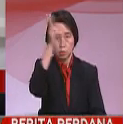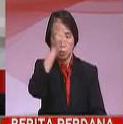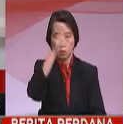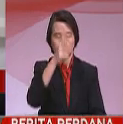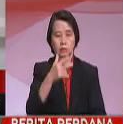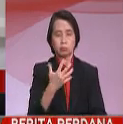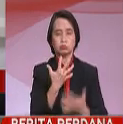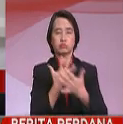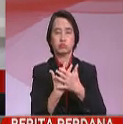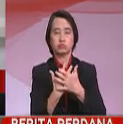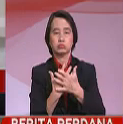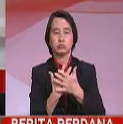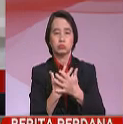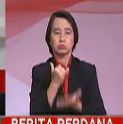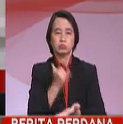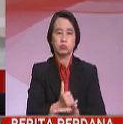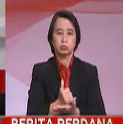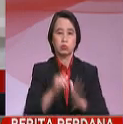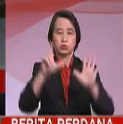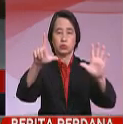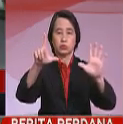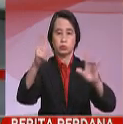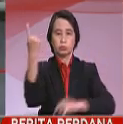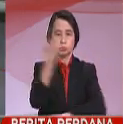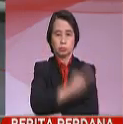selama 7 hari.